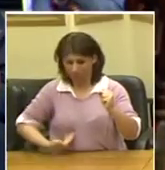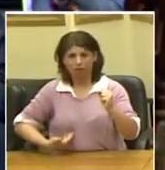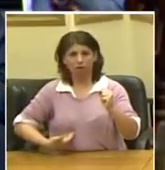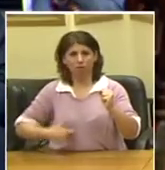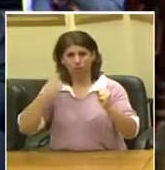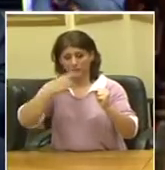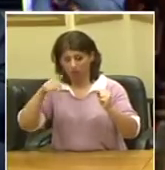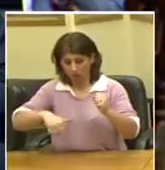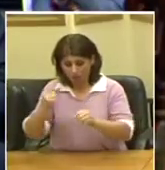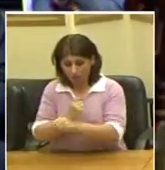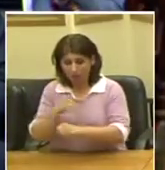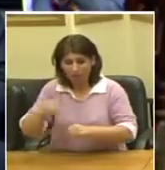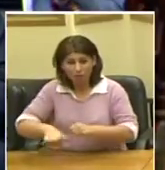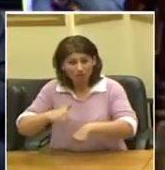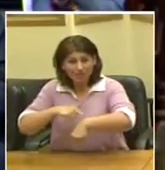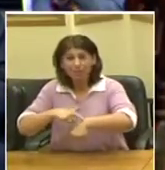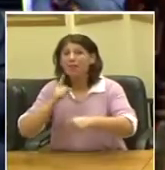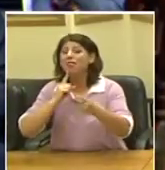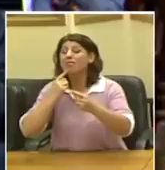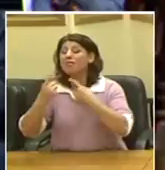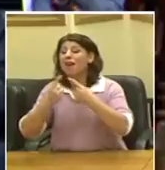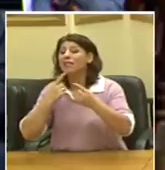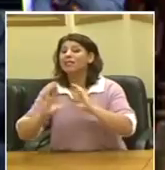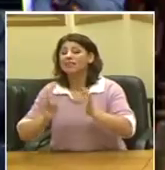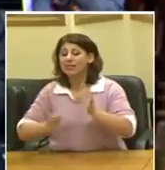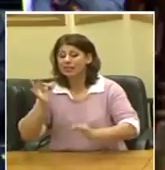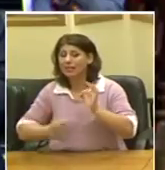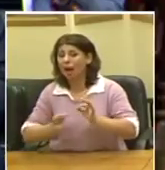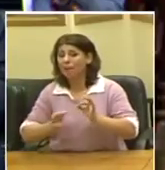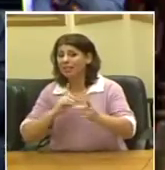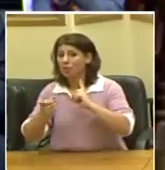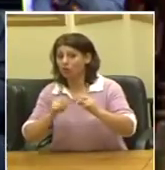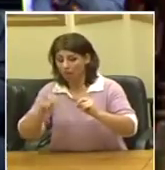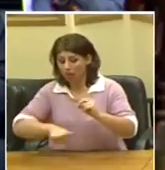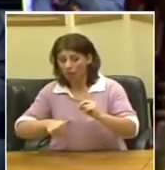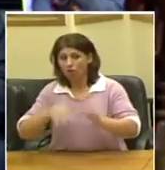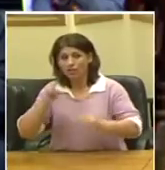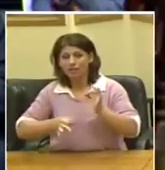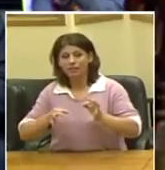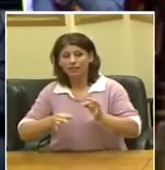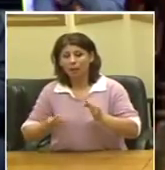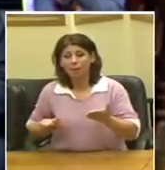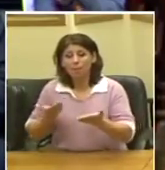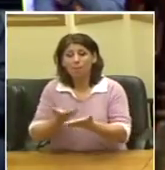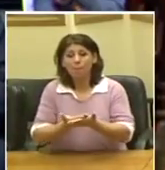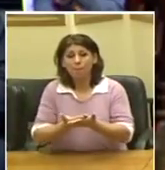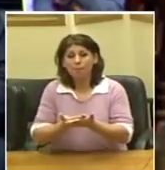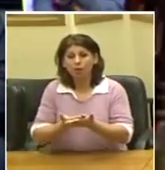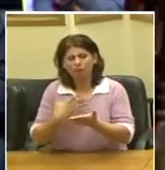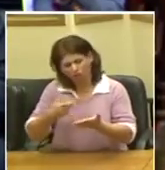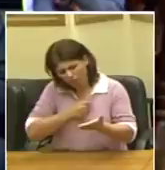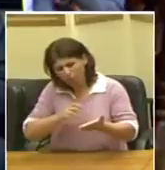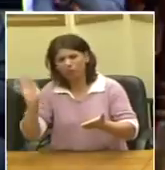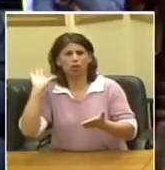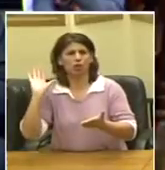δεν μιλάμε για τη συμφωνία. Μιλάμε για την πρόταση της πιστείας που η Νέα Δημοκρατία την φέρνει προθύστερα